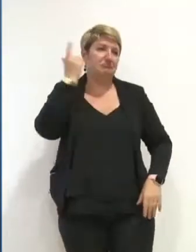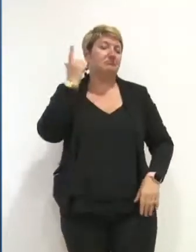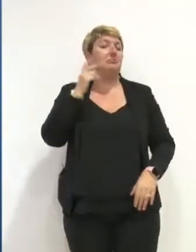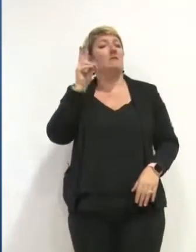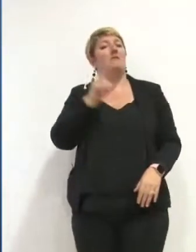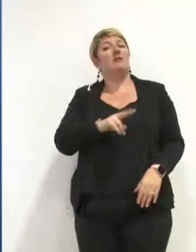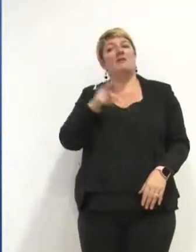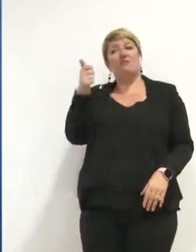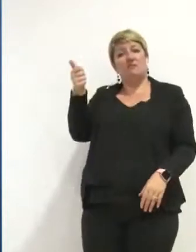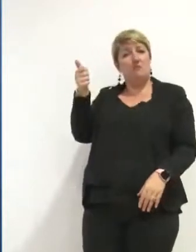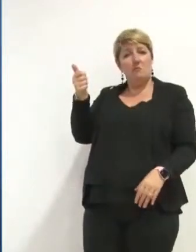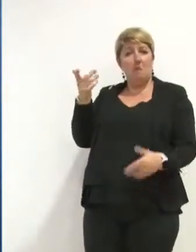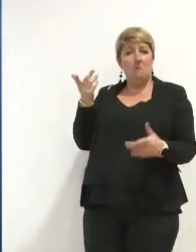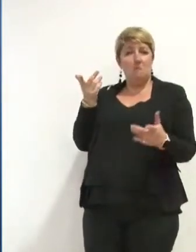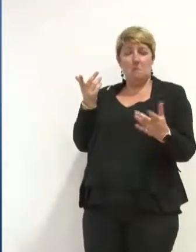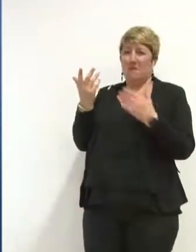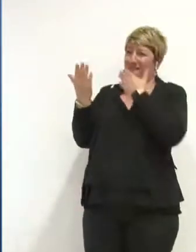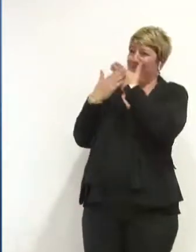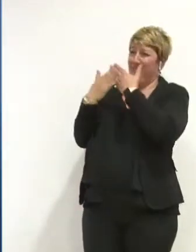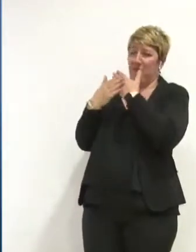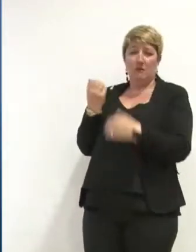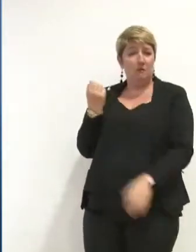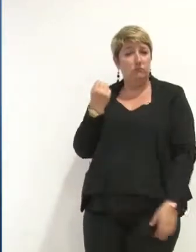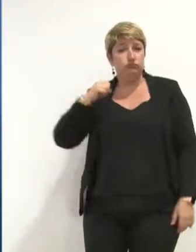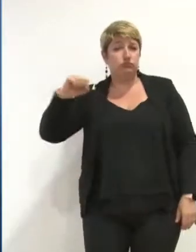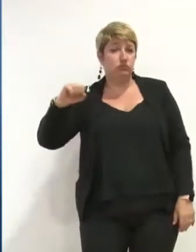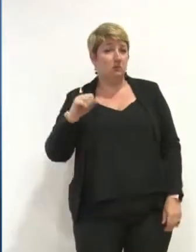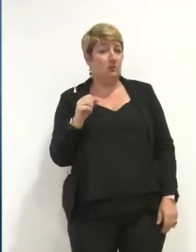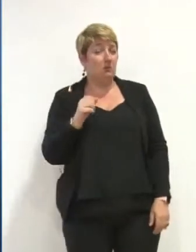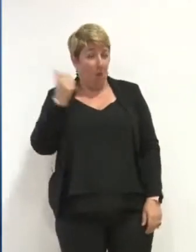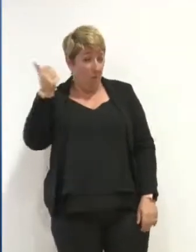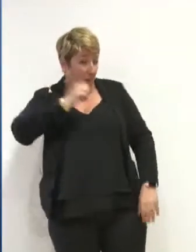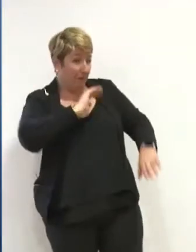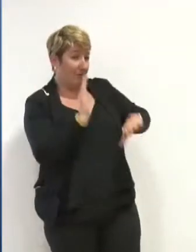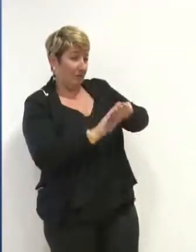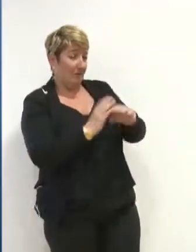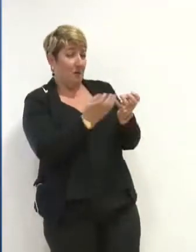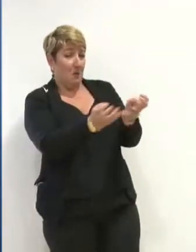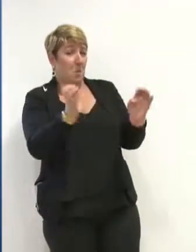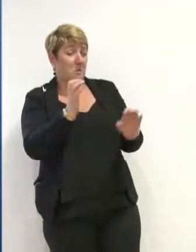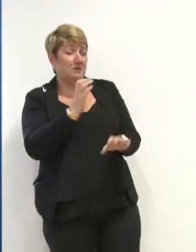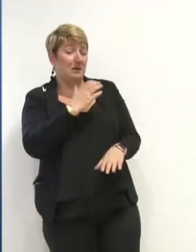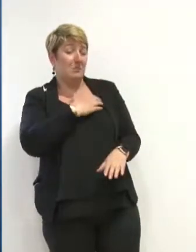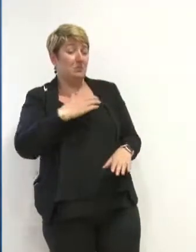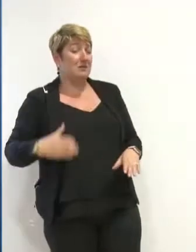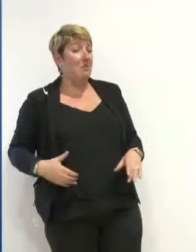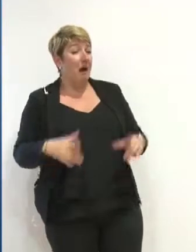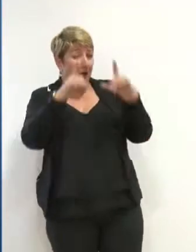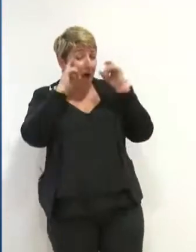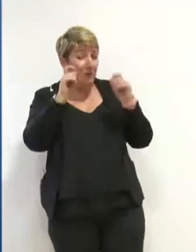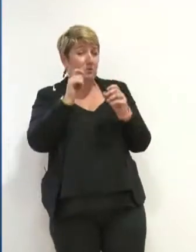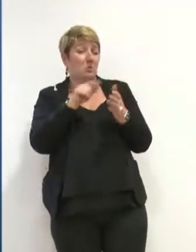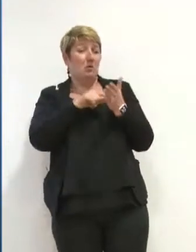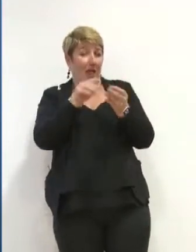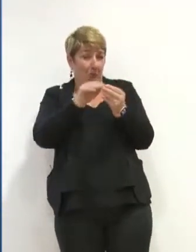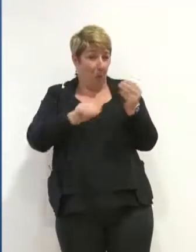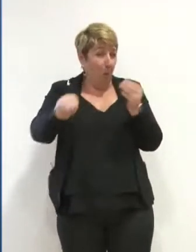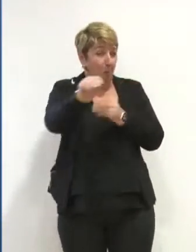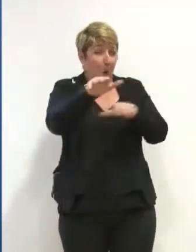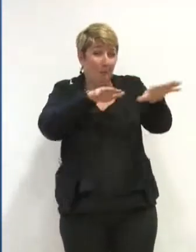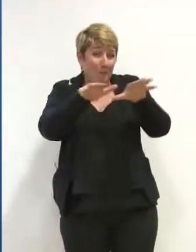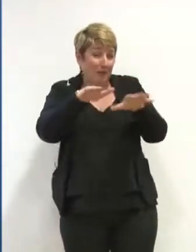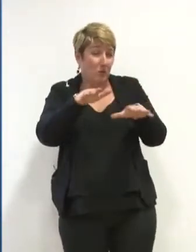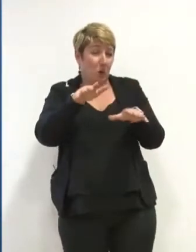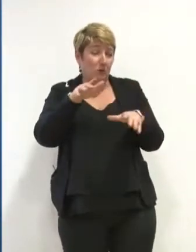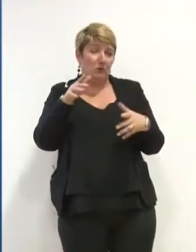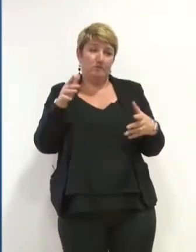Chambre qui a alerté le Conseil municipal sur la stratégie choisie de report de la dette, sur le mandat à venir, et qui crée